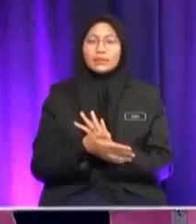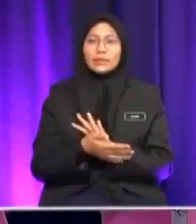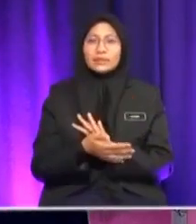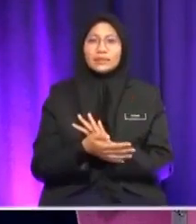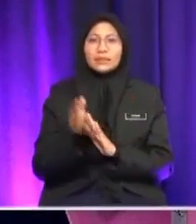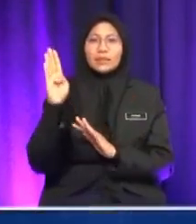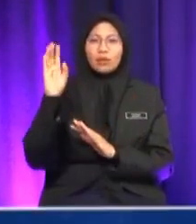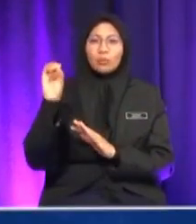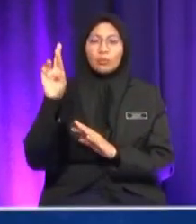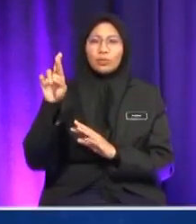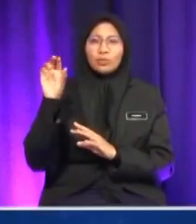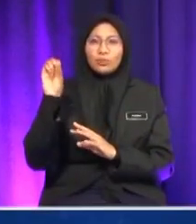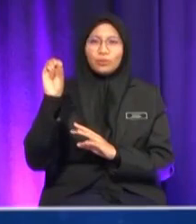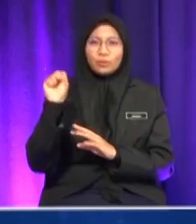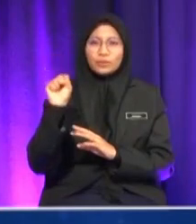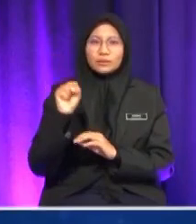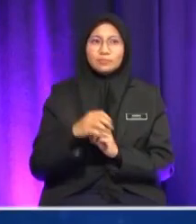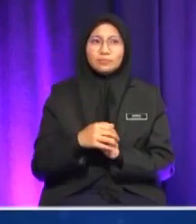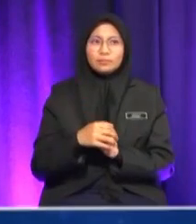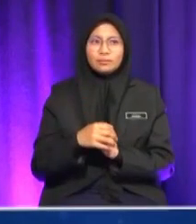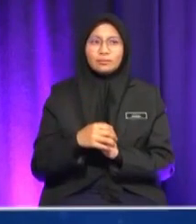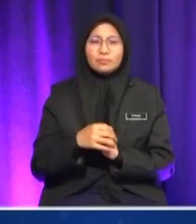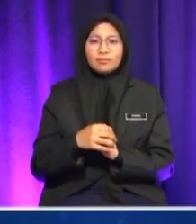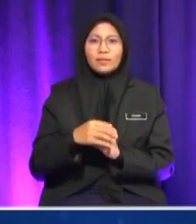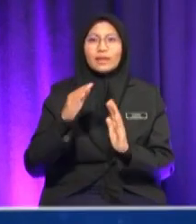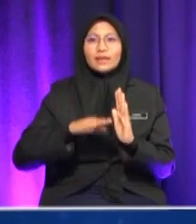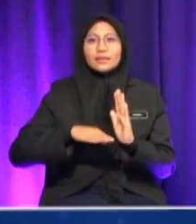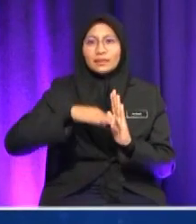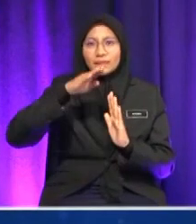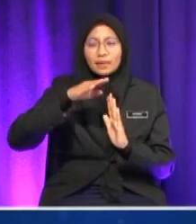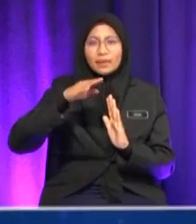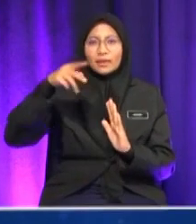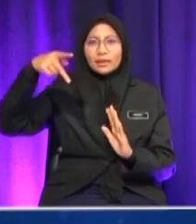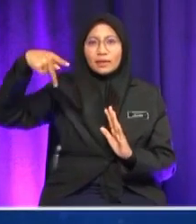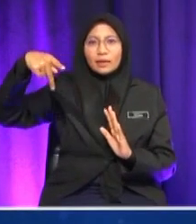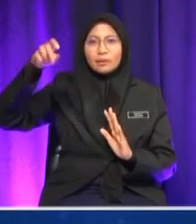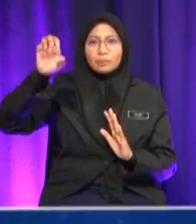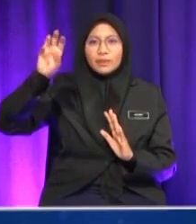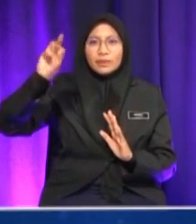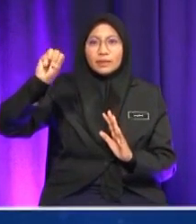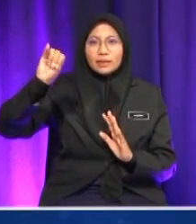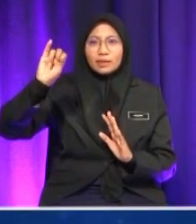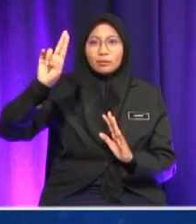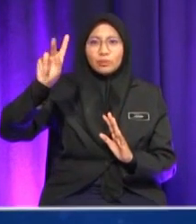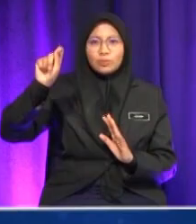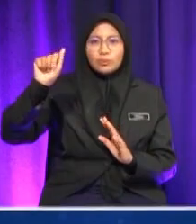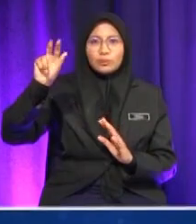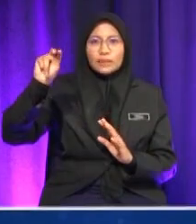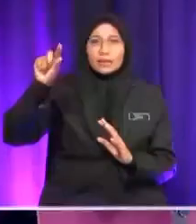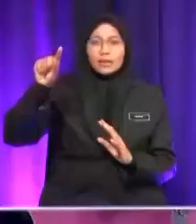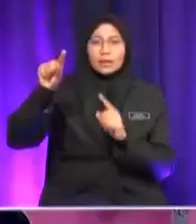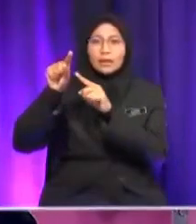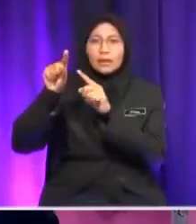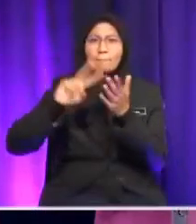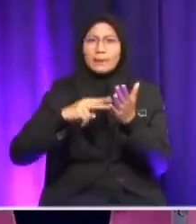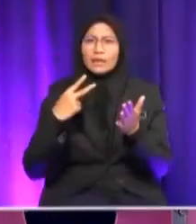Dan yang seterusnya pula, peningkatan pemihutang yang tidak berlesen. Apa itu pemihutang? Along. Tahu tak,